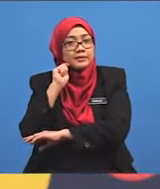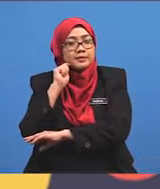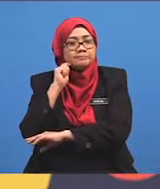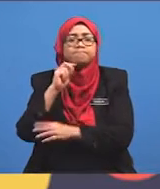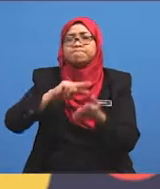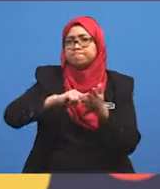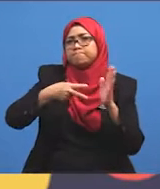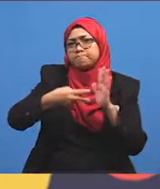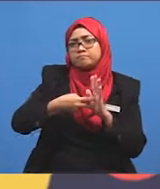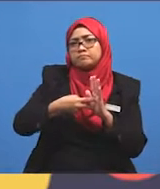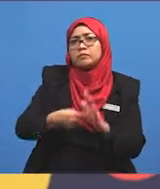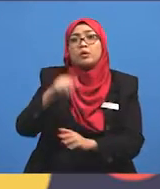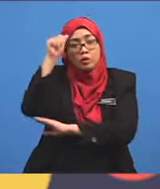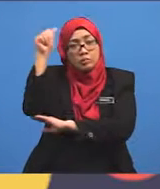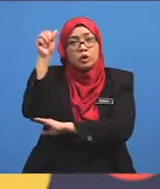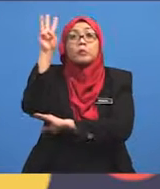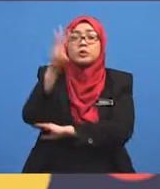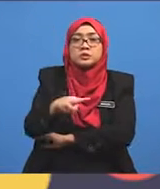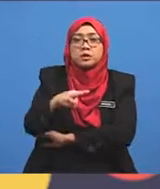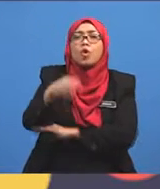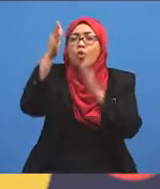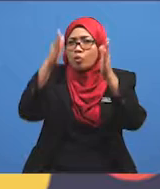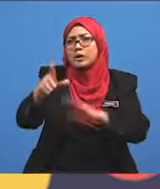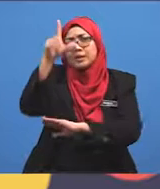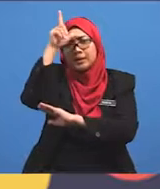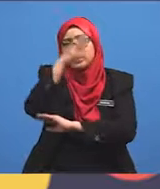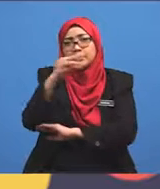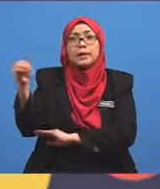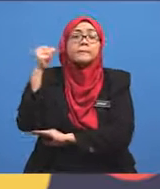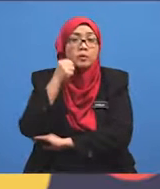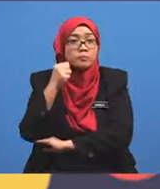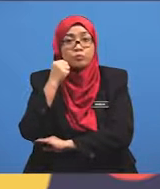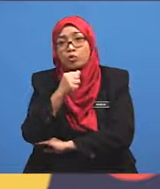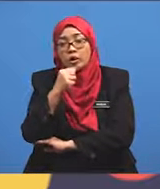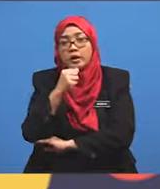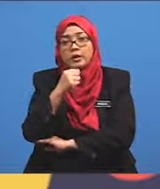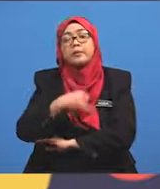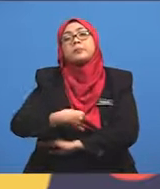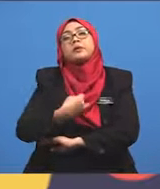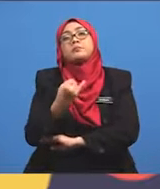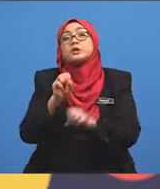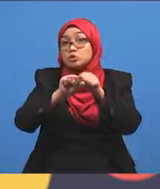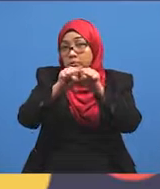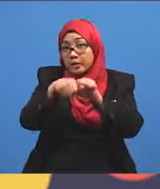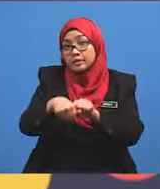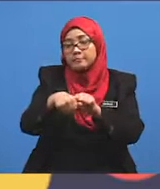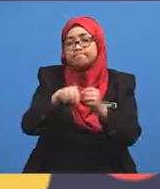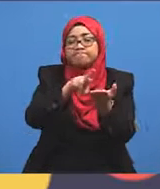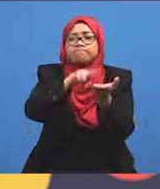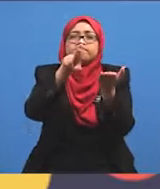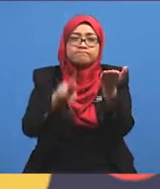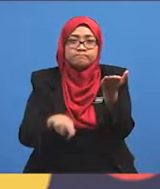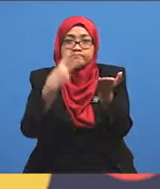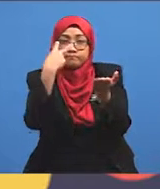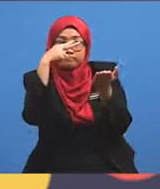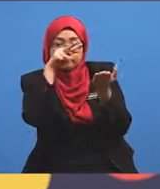mana Allah mewajibkan orang lelaki dan orang perempuan yang beriman supaya merendahkan